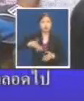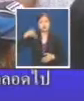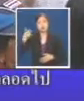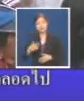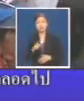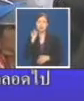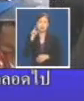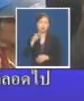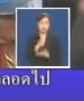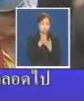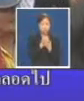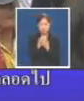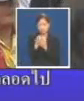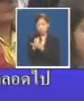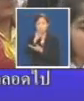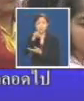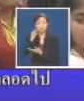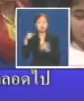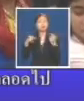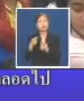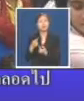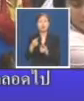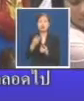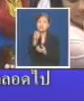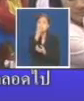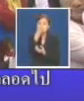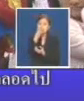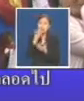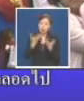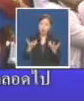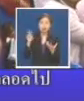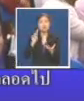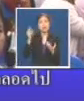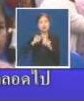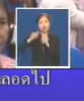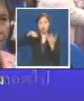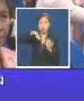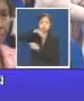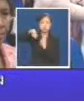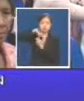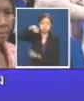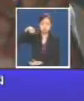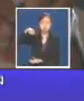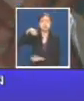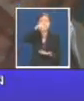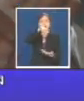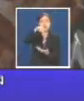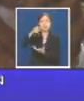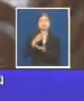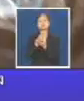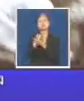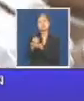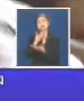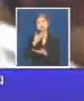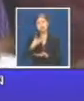หน้านะครับในเรื่องของถุงยางชีพและเรื่องอื่นๆเข้ามาโดยลำดับขณะนี้